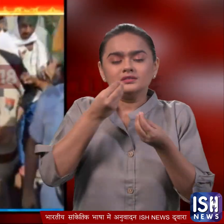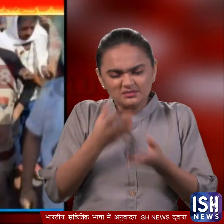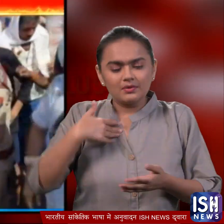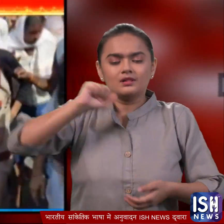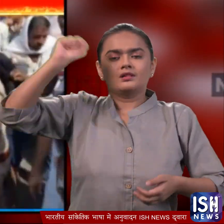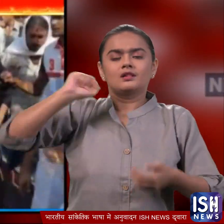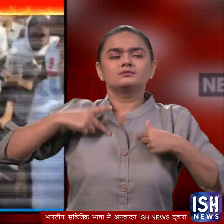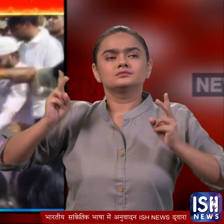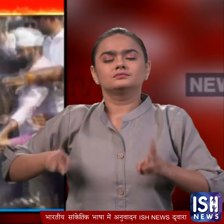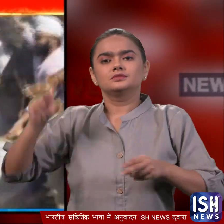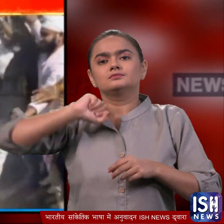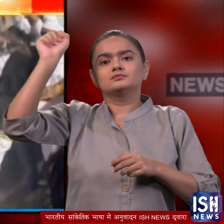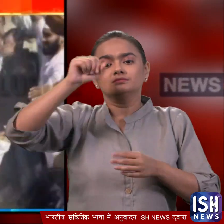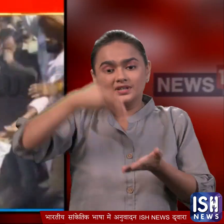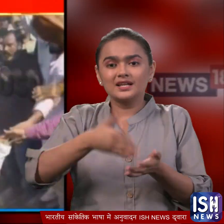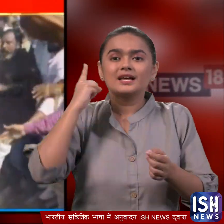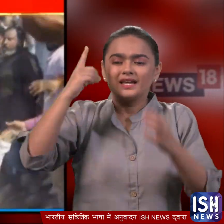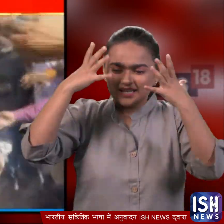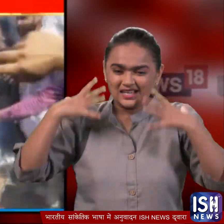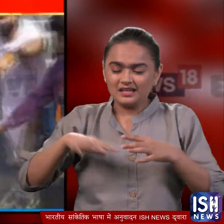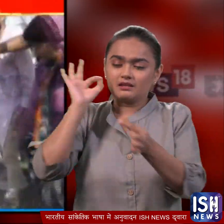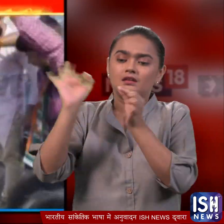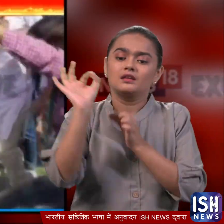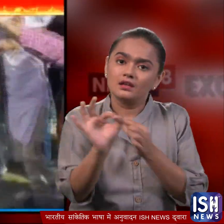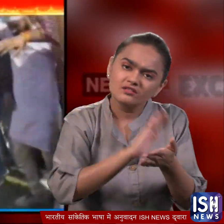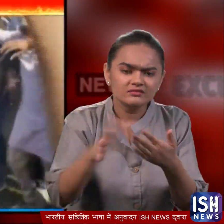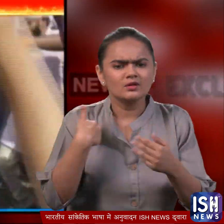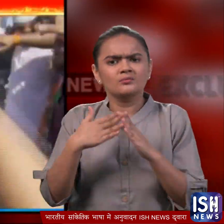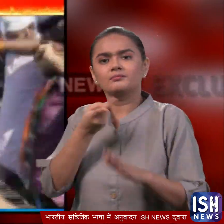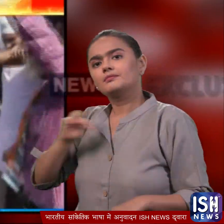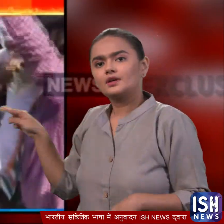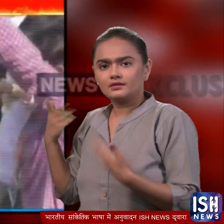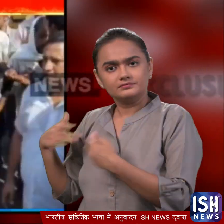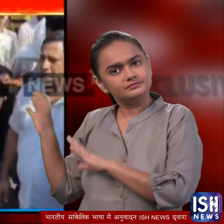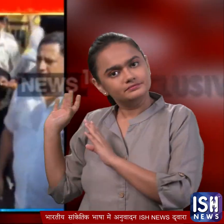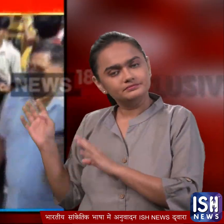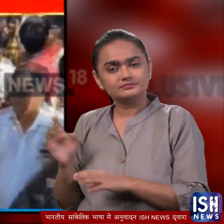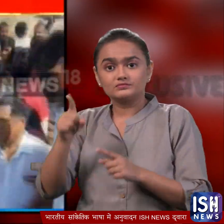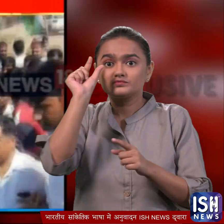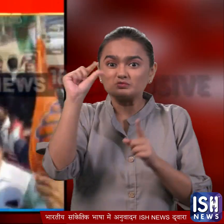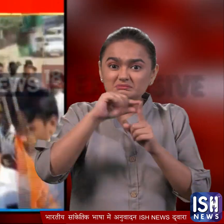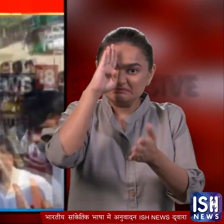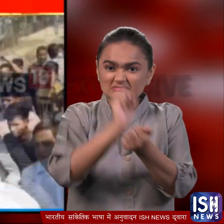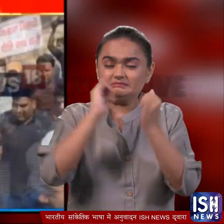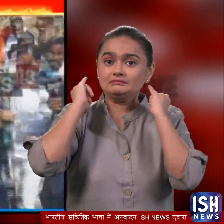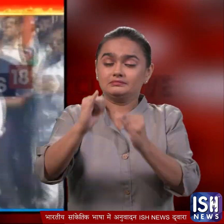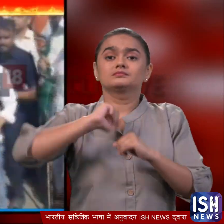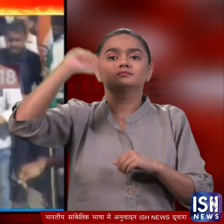सांकेतिक प्रदर्शन में बदल दिया गया। कांग्रेस कार्यकर्ताओं ने वहीं सीमा पर ही पुतला फूंका और वापस चले गए।